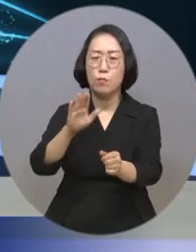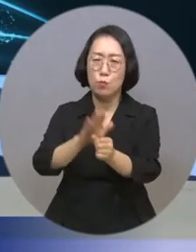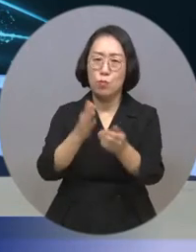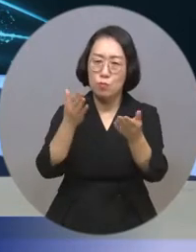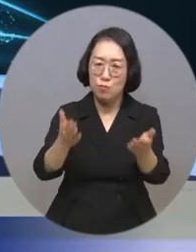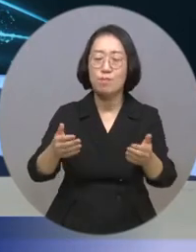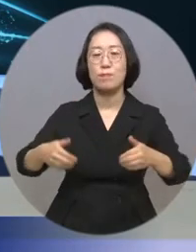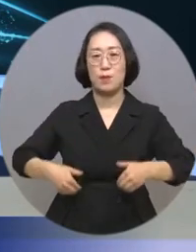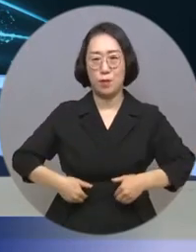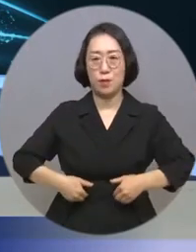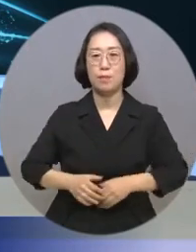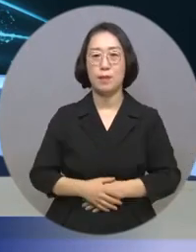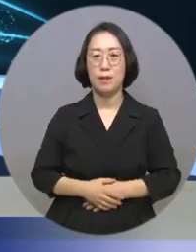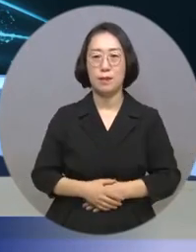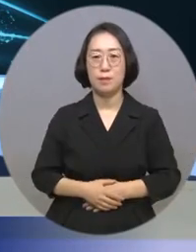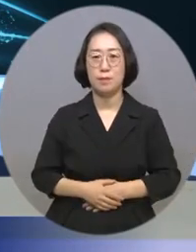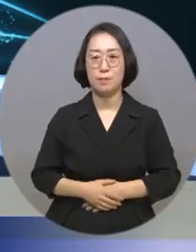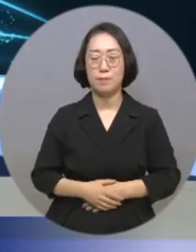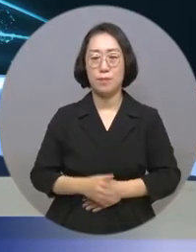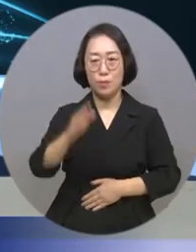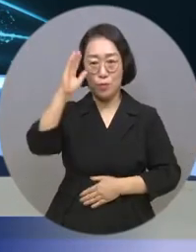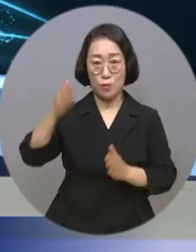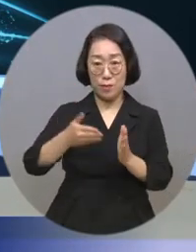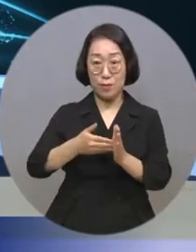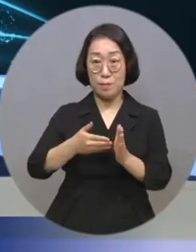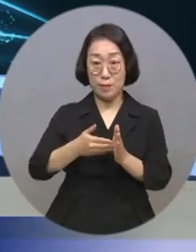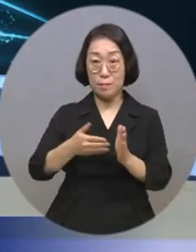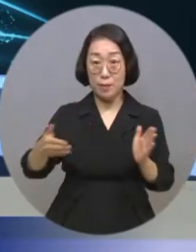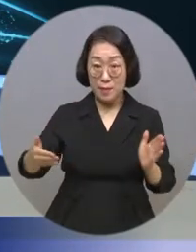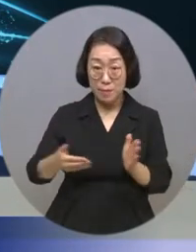필요하겠습니다. 이상 복지TV 뉴스를 마칩니다.